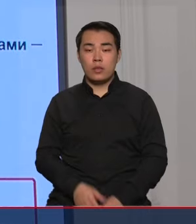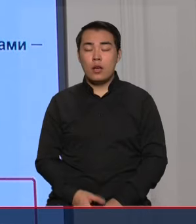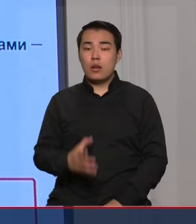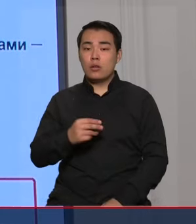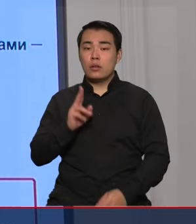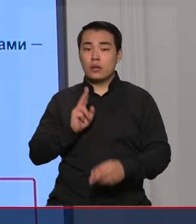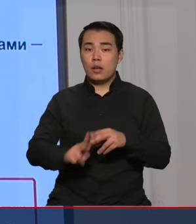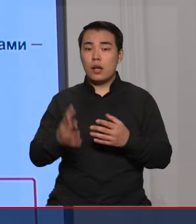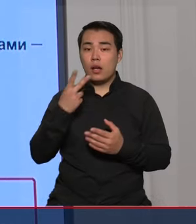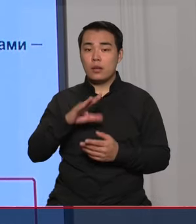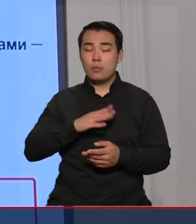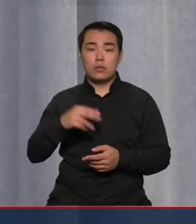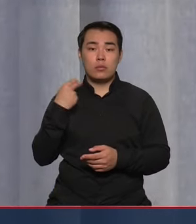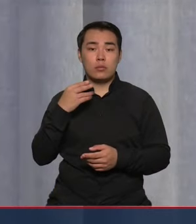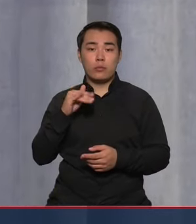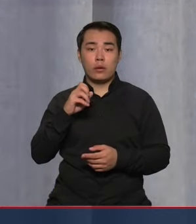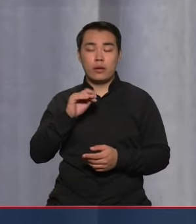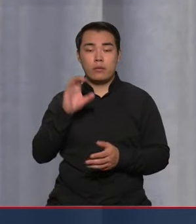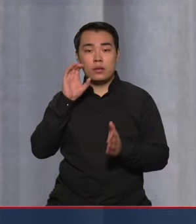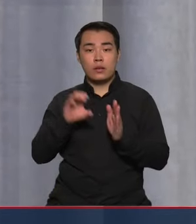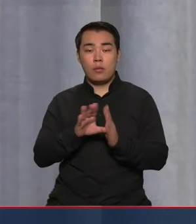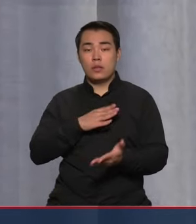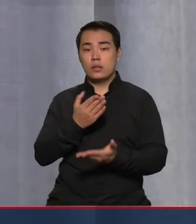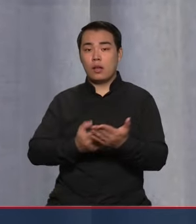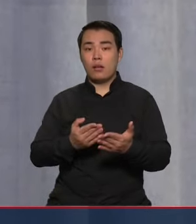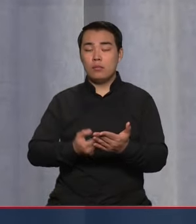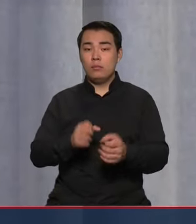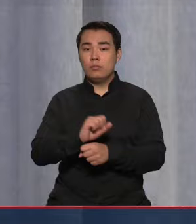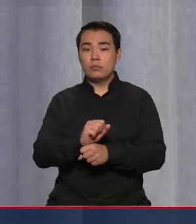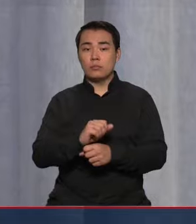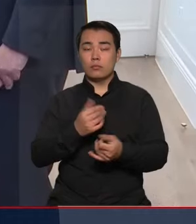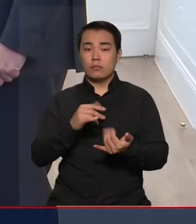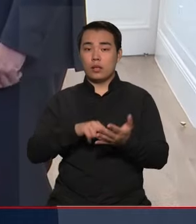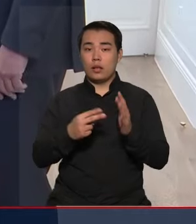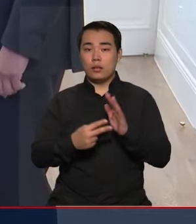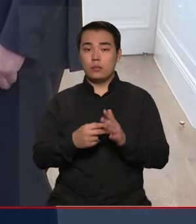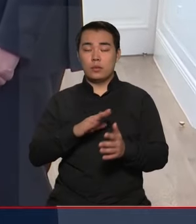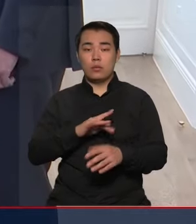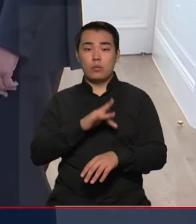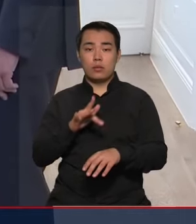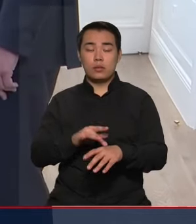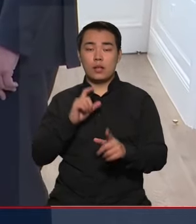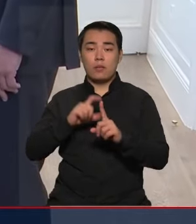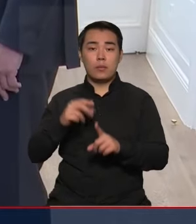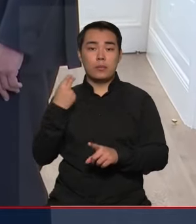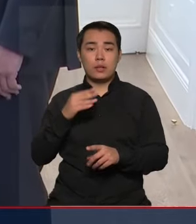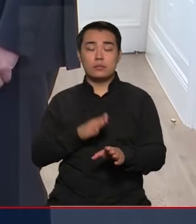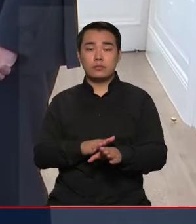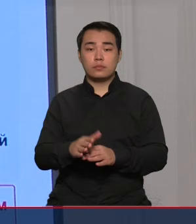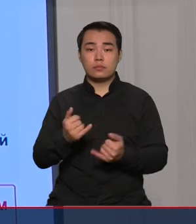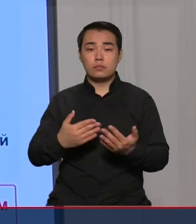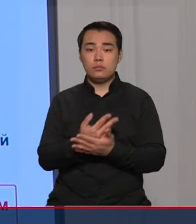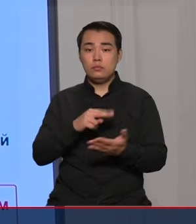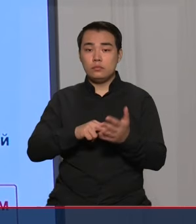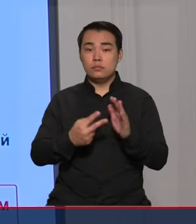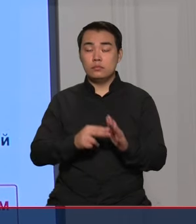Затем Касым-Жомарт Токаев заслушал доклад по развитию транспортной системы мегаполиса. По словам президента страны, реализация новых